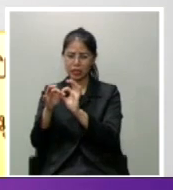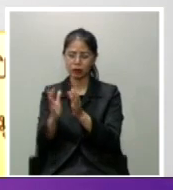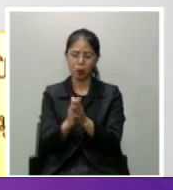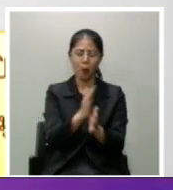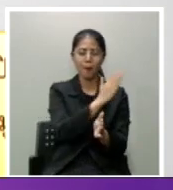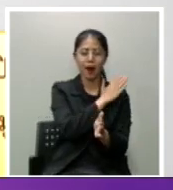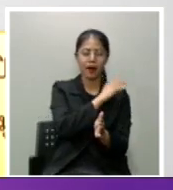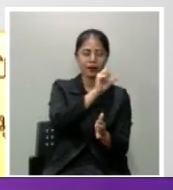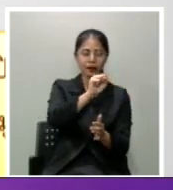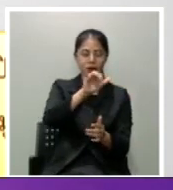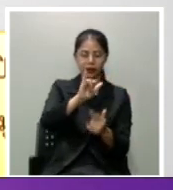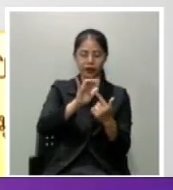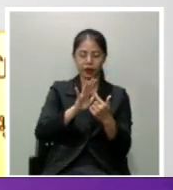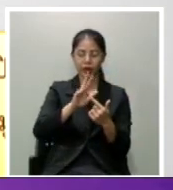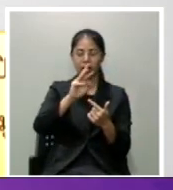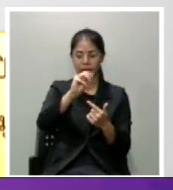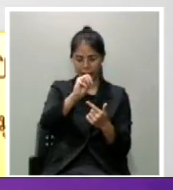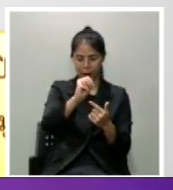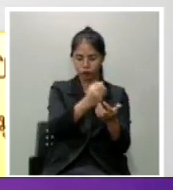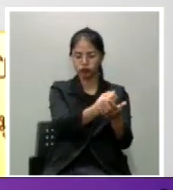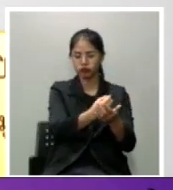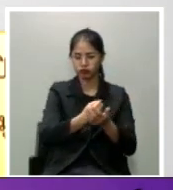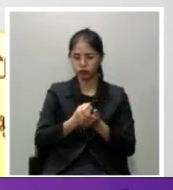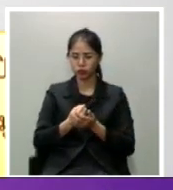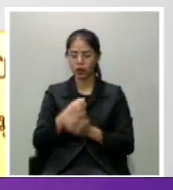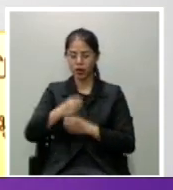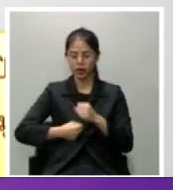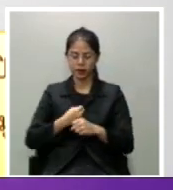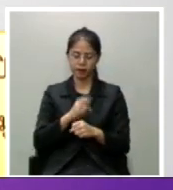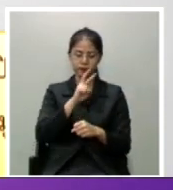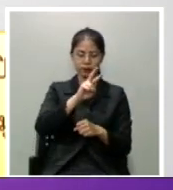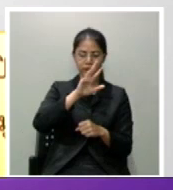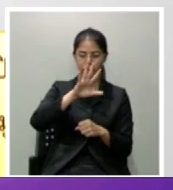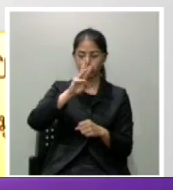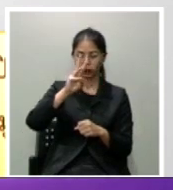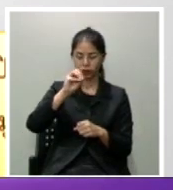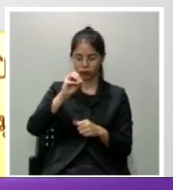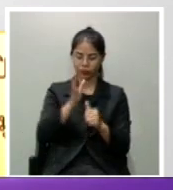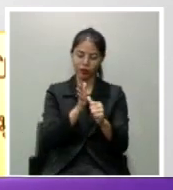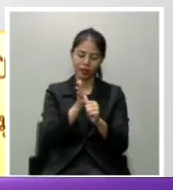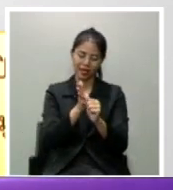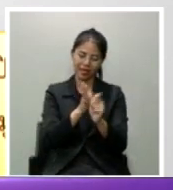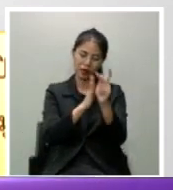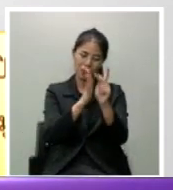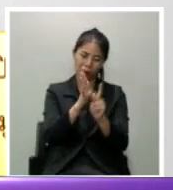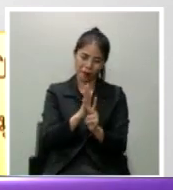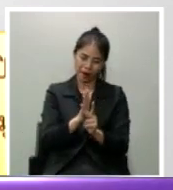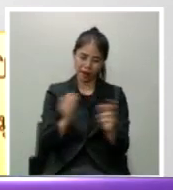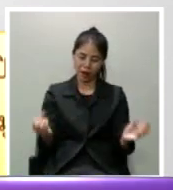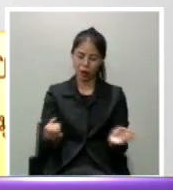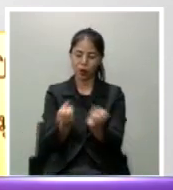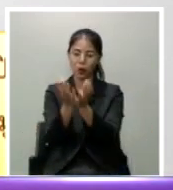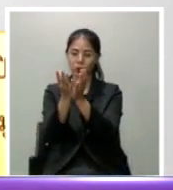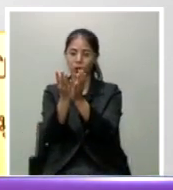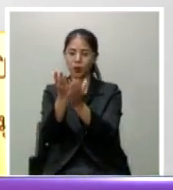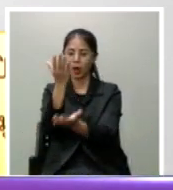ช่วยพอเราแก้กฎหมายไปในปี60มันก็เลยไปกระทบกับจำนวน